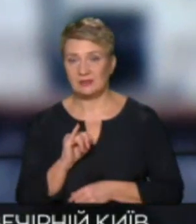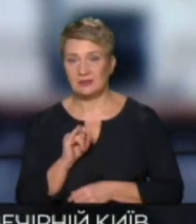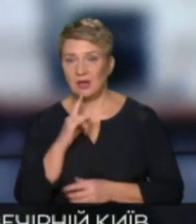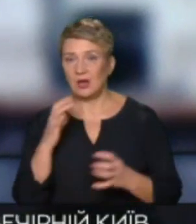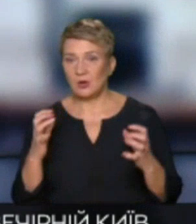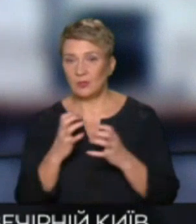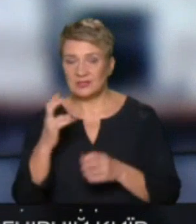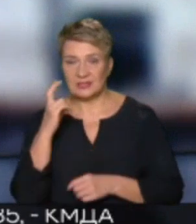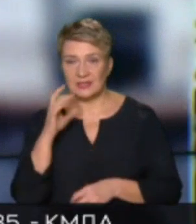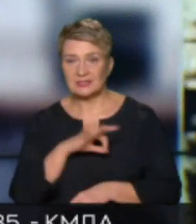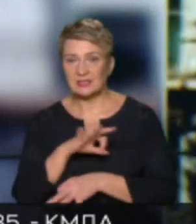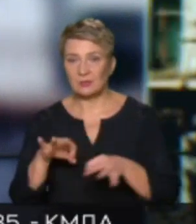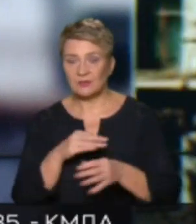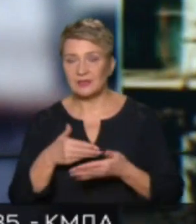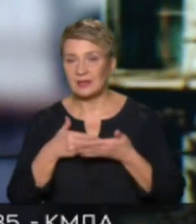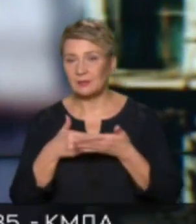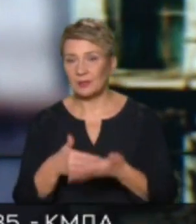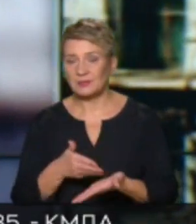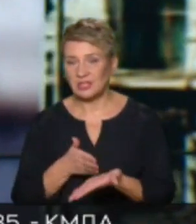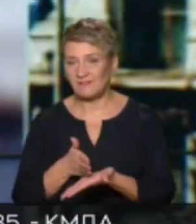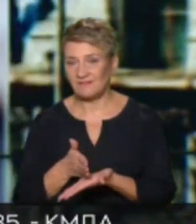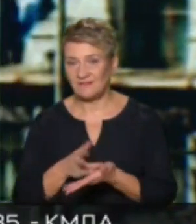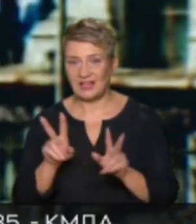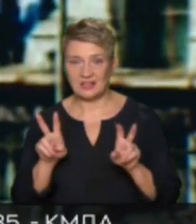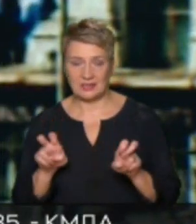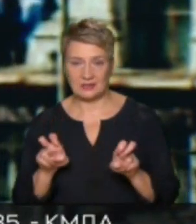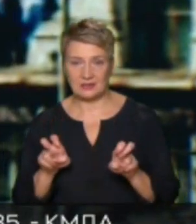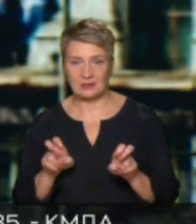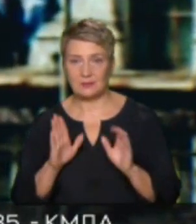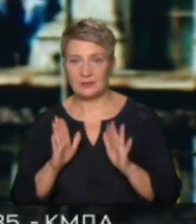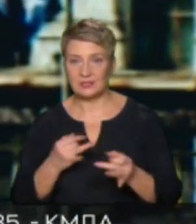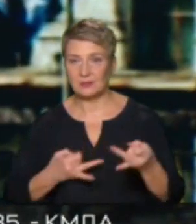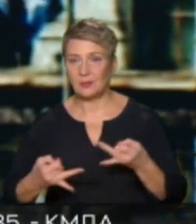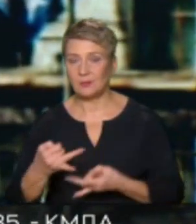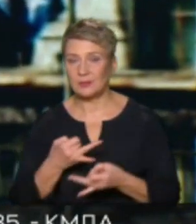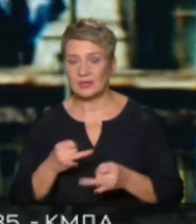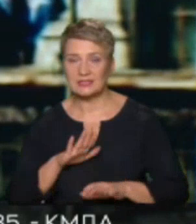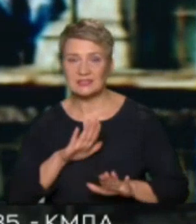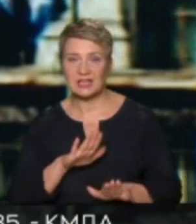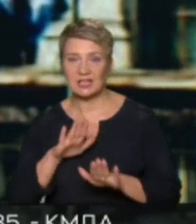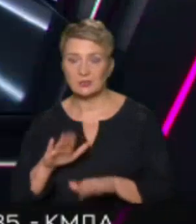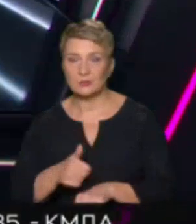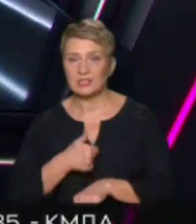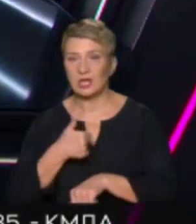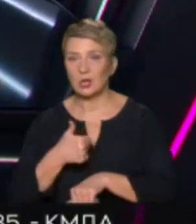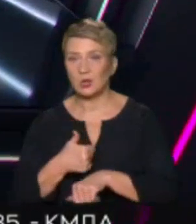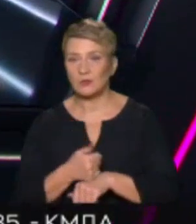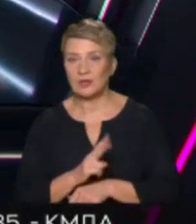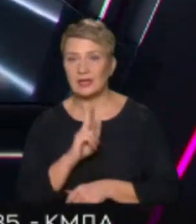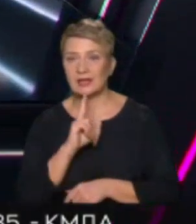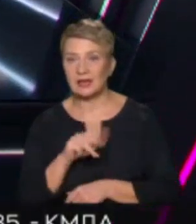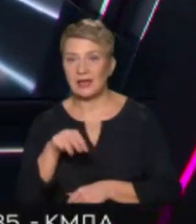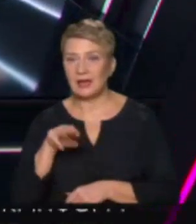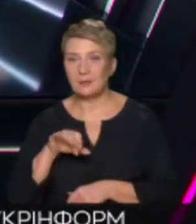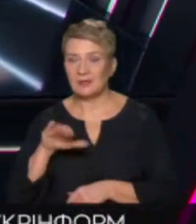опікується Київ проєктом «Помічник ветерана». І ось про це і не тільки. Ми далі будемо говорити з заступницею голови КМДА Марина Хонда в нашій студії. Доброго